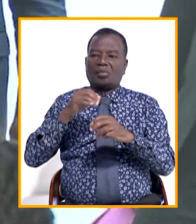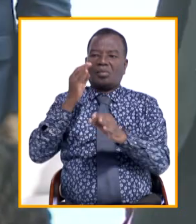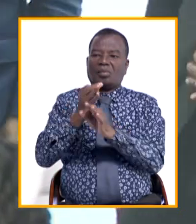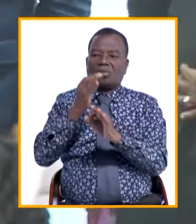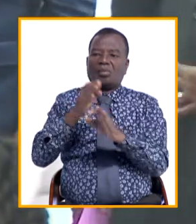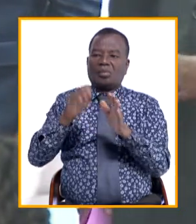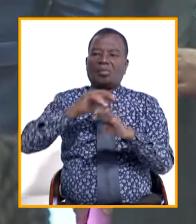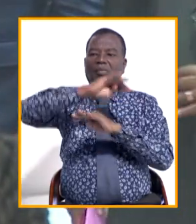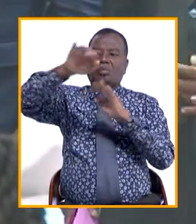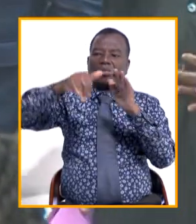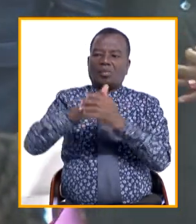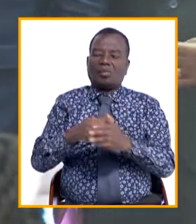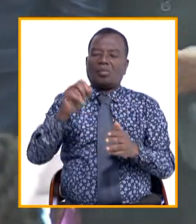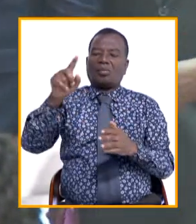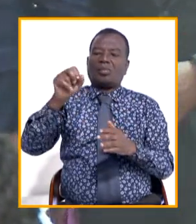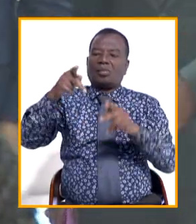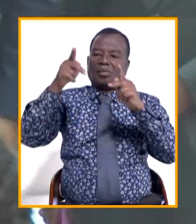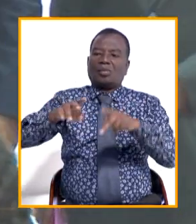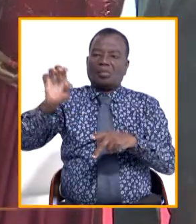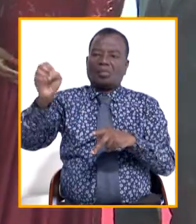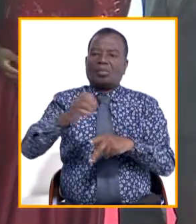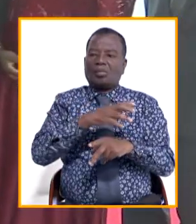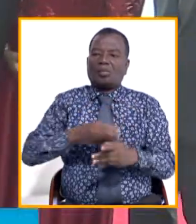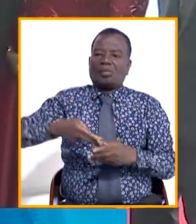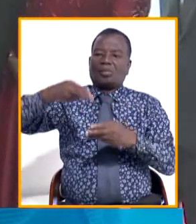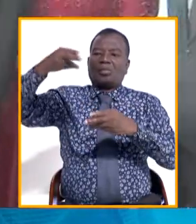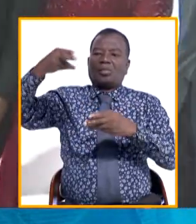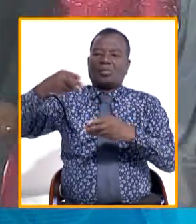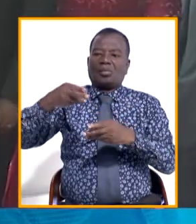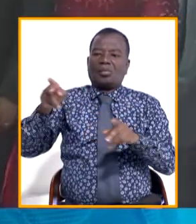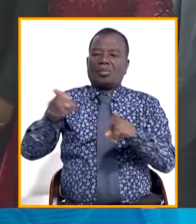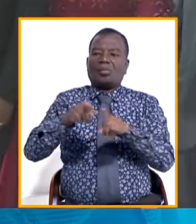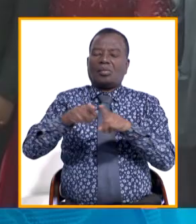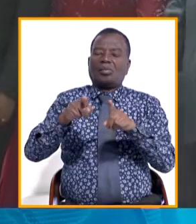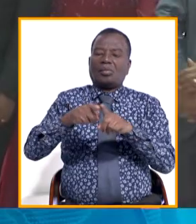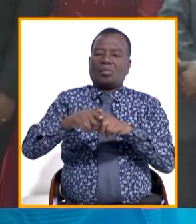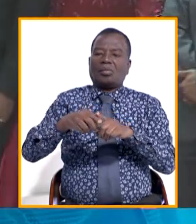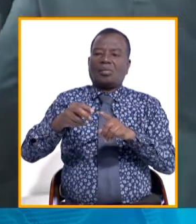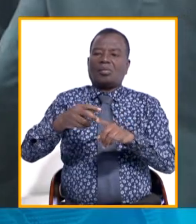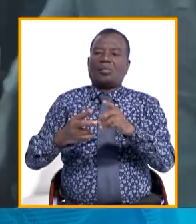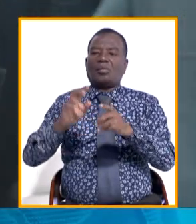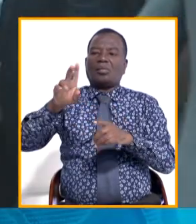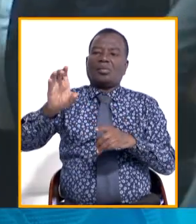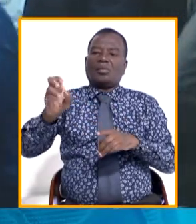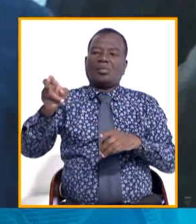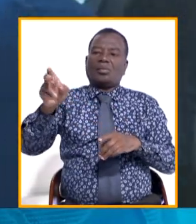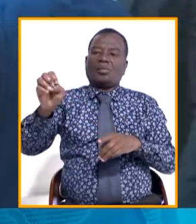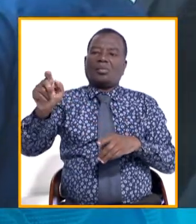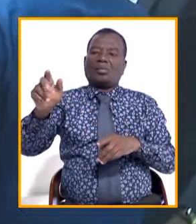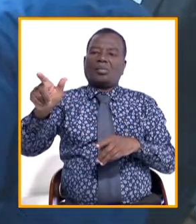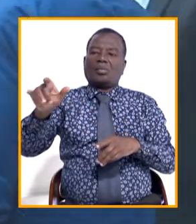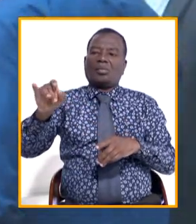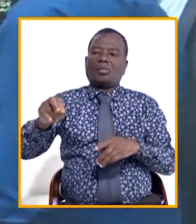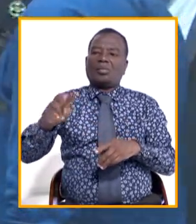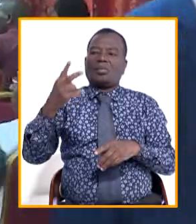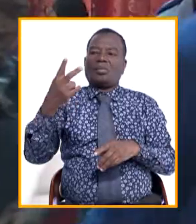fonction. Au total, 11 personnalités élevées au rang de chevalier dans l'ordre national et 2 autres